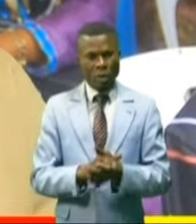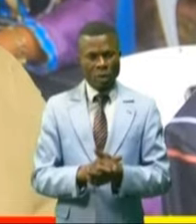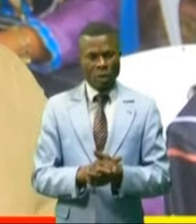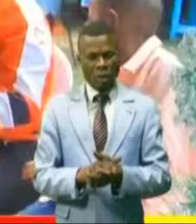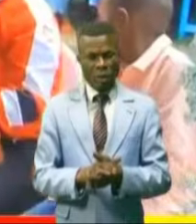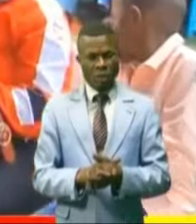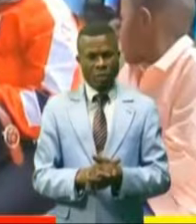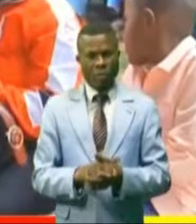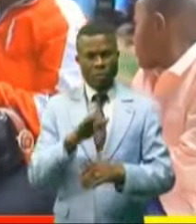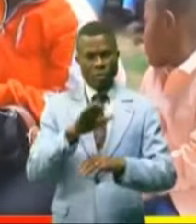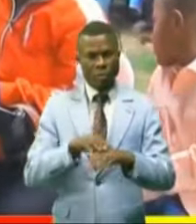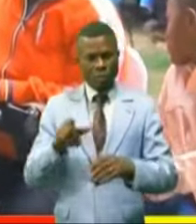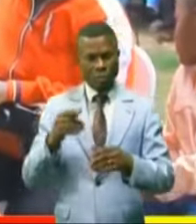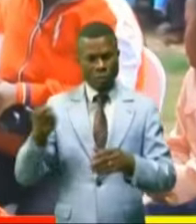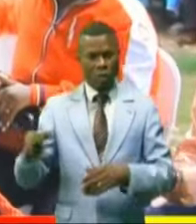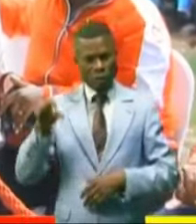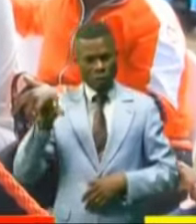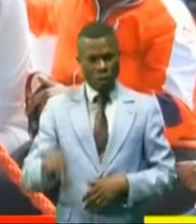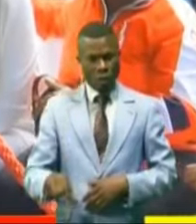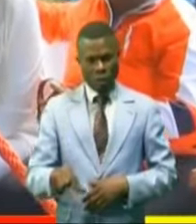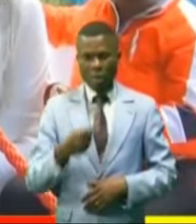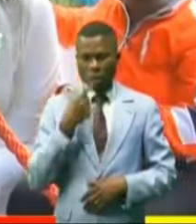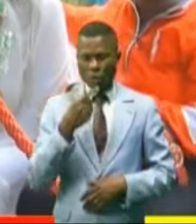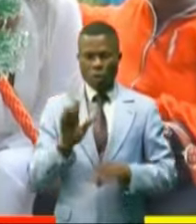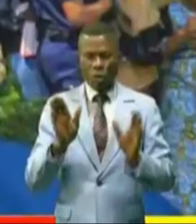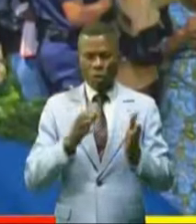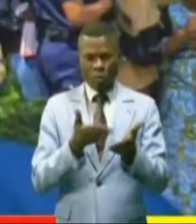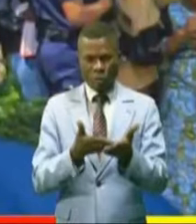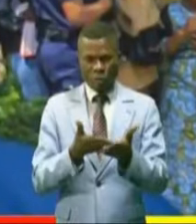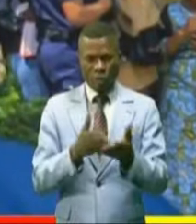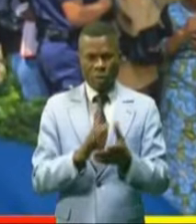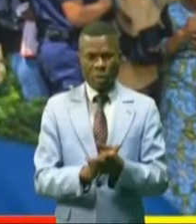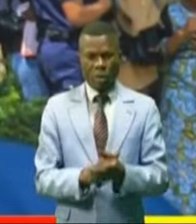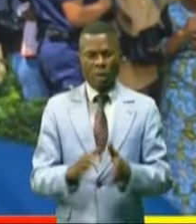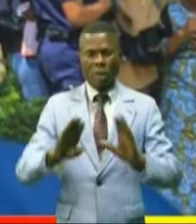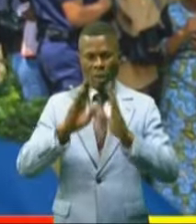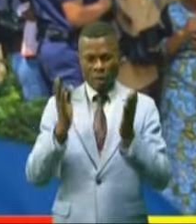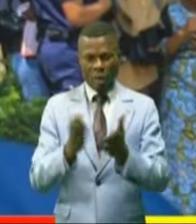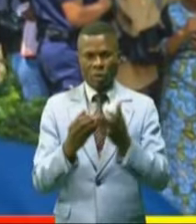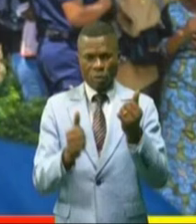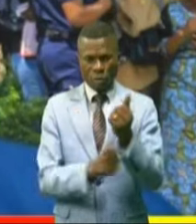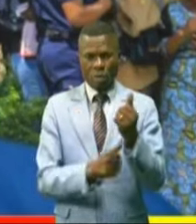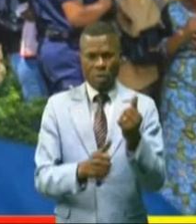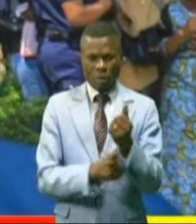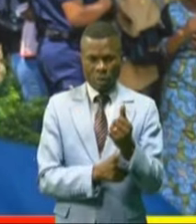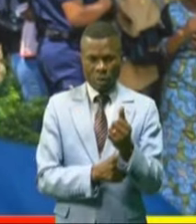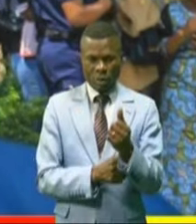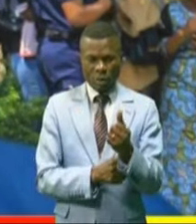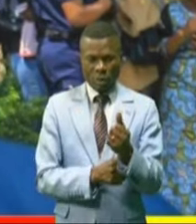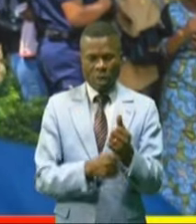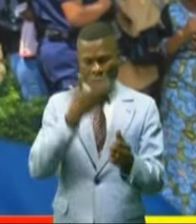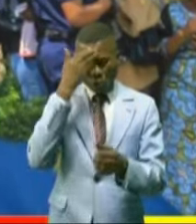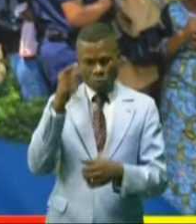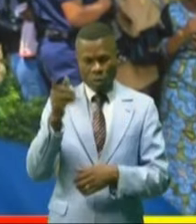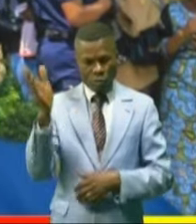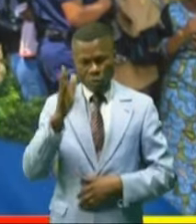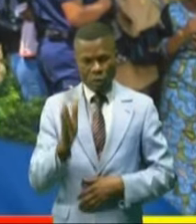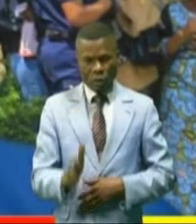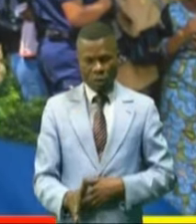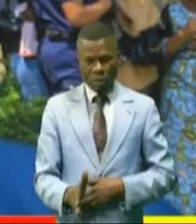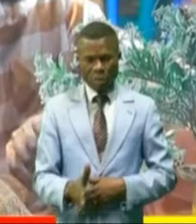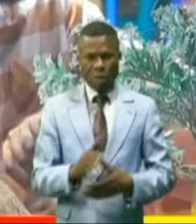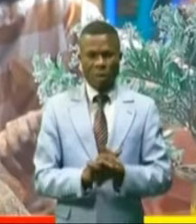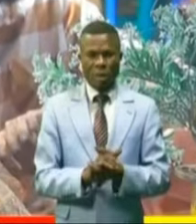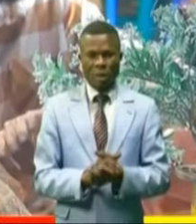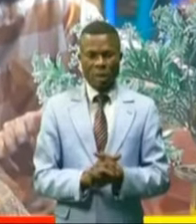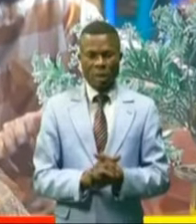sommes avec? Voilà, c'est le vice-gouverneur. Et aujourd'hui, c'est moi qui parle avant. Ça me fait